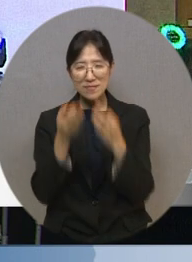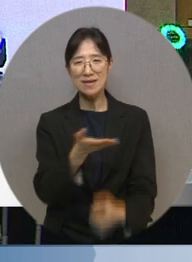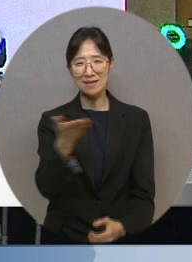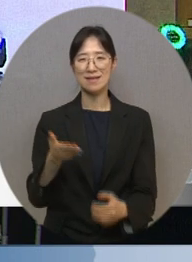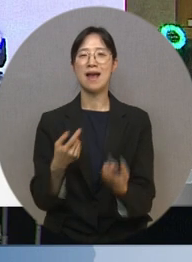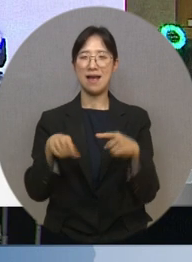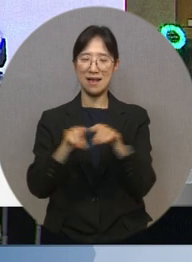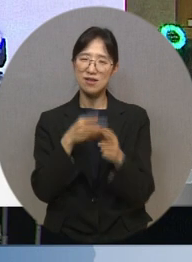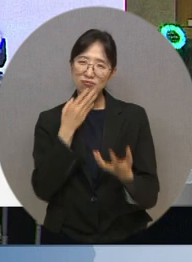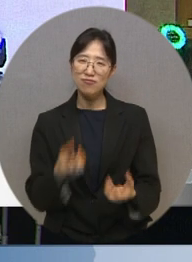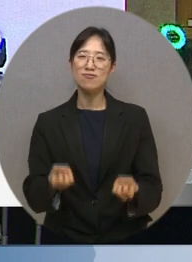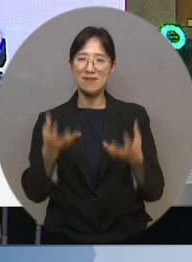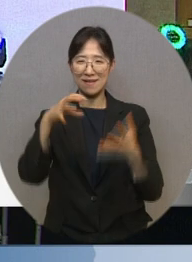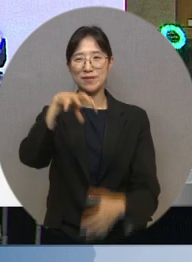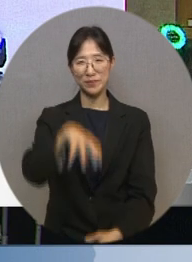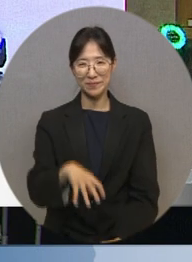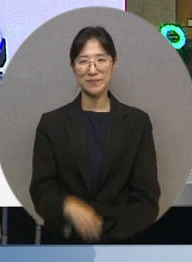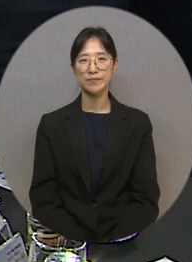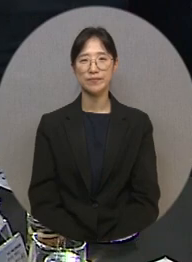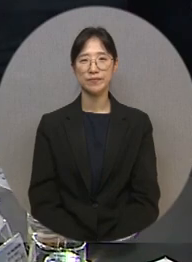축하하는 자리에 다녀왔습니다.